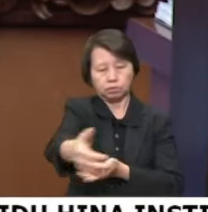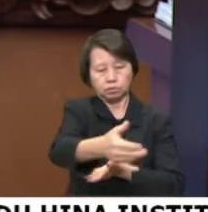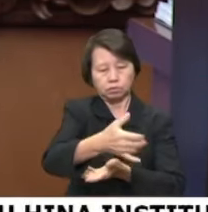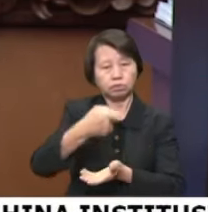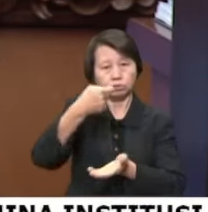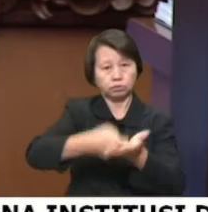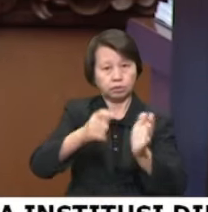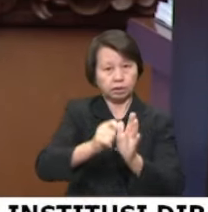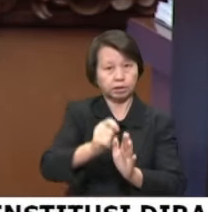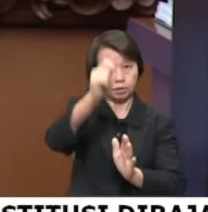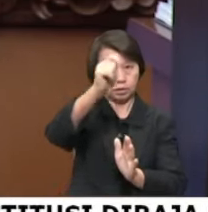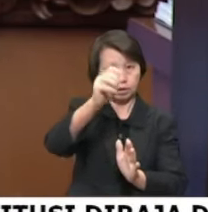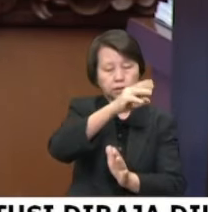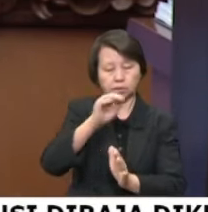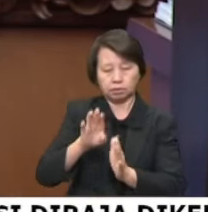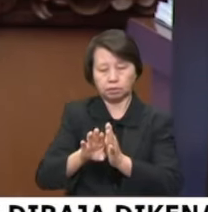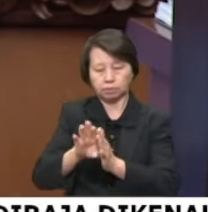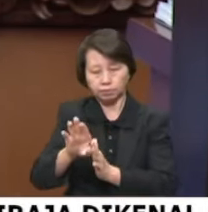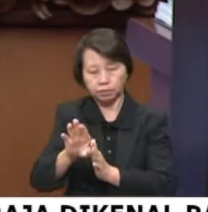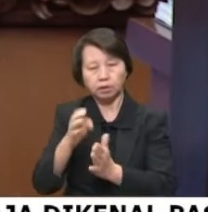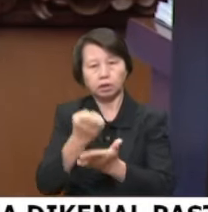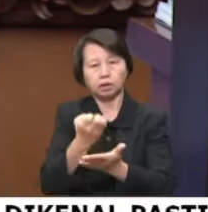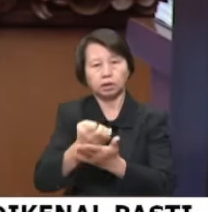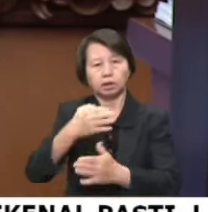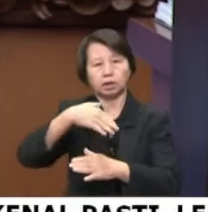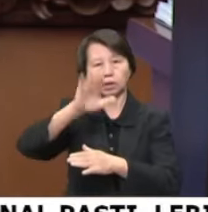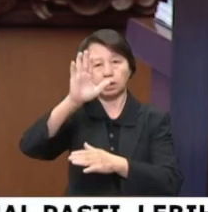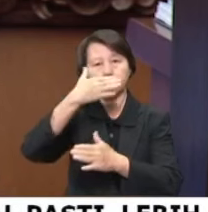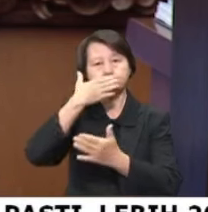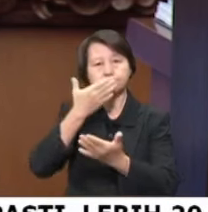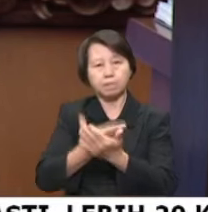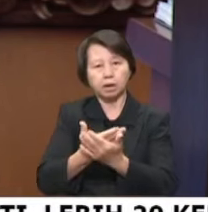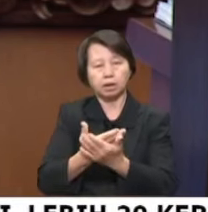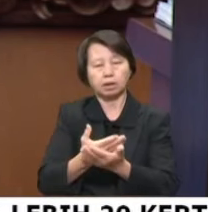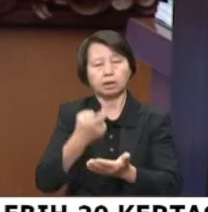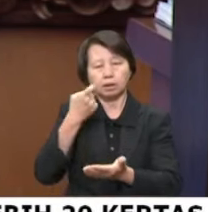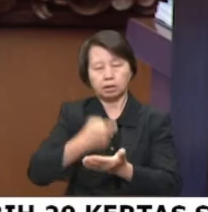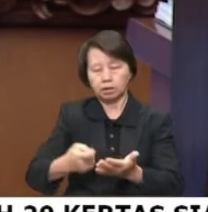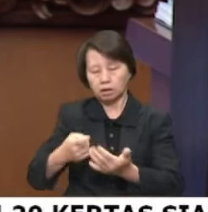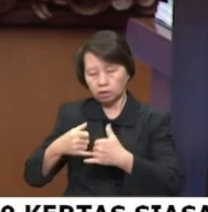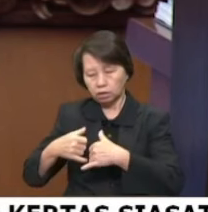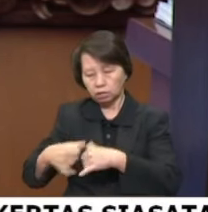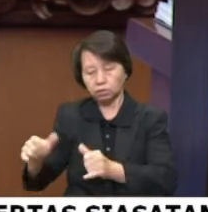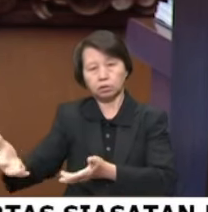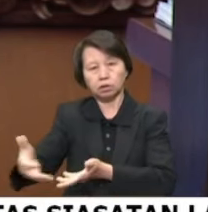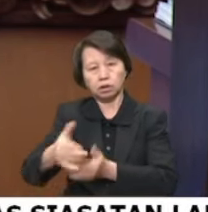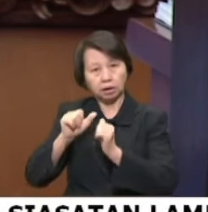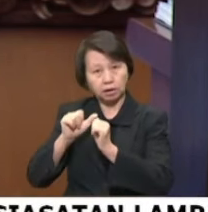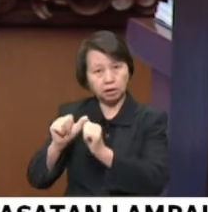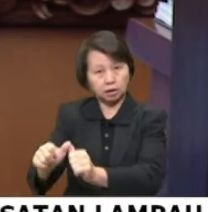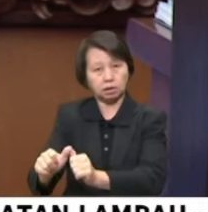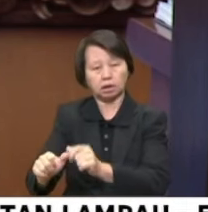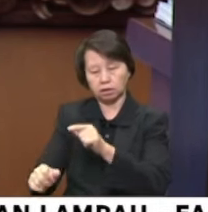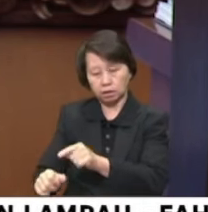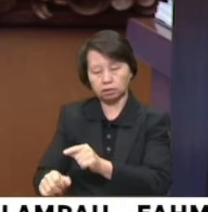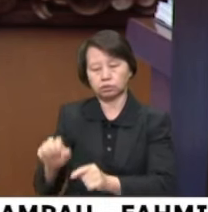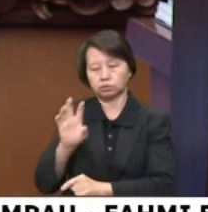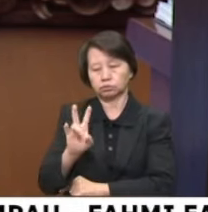lebih tinggi dan pertumbuhan ekonomi yang lebih baik. Hasil cukai kekal sebagai penyumbang utama iaitu